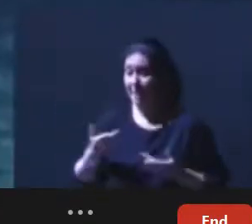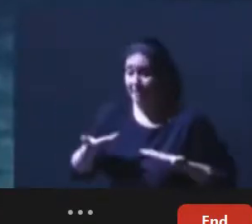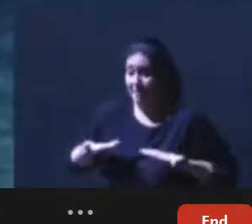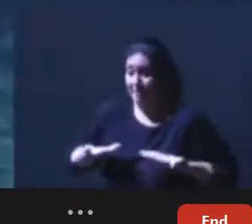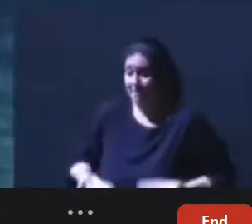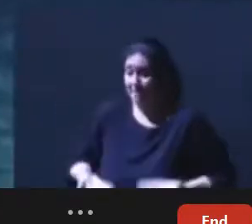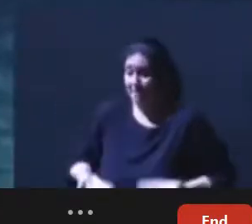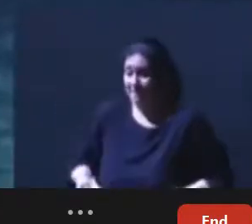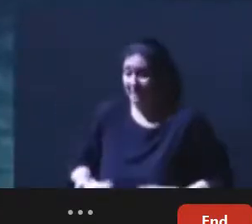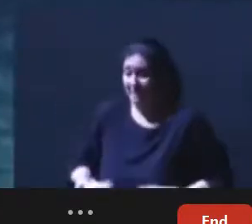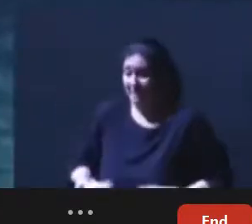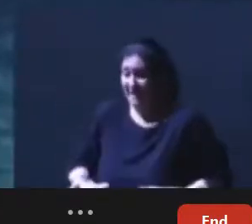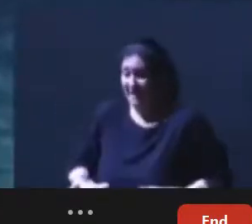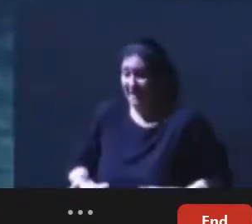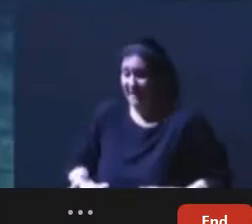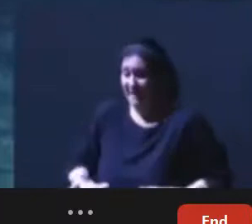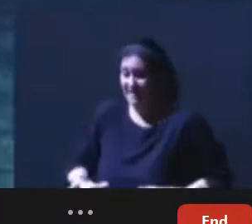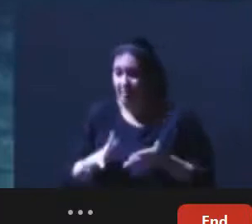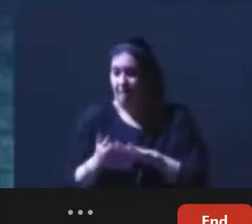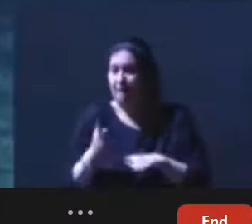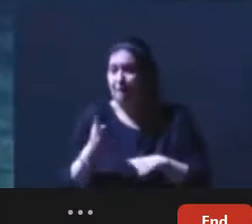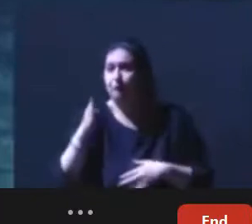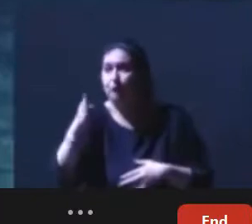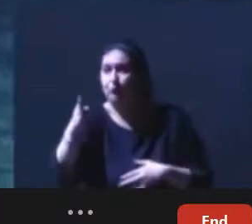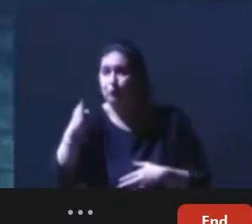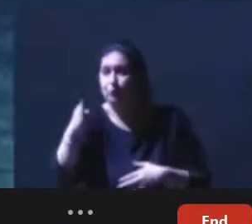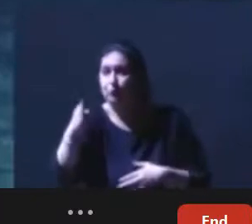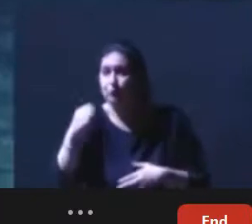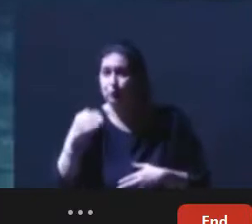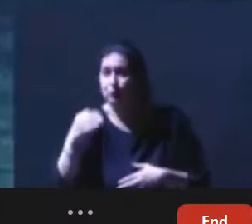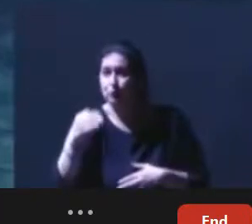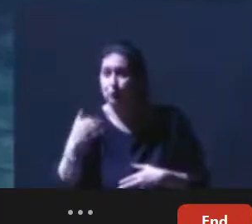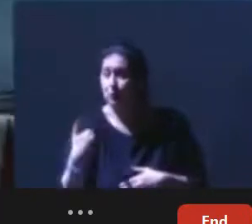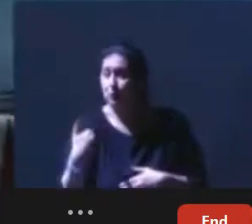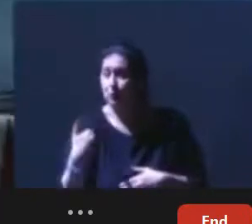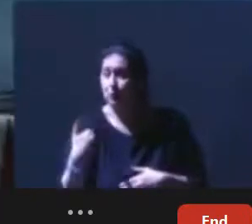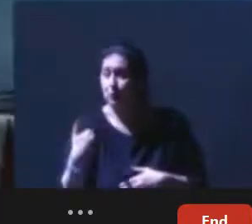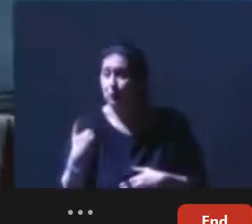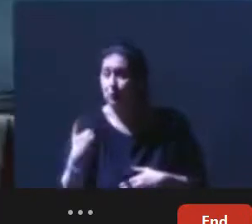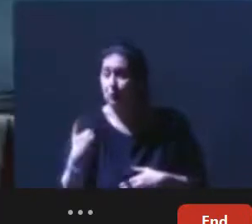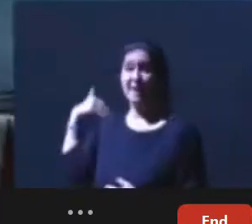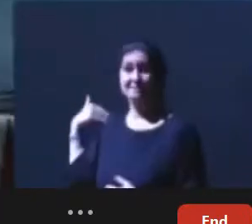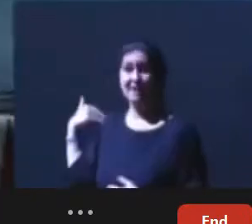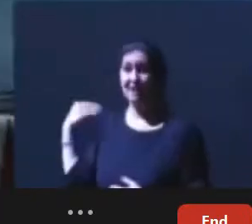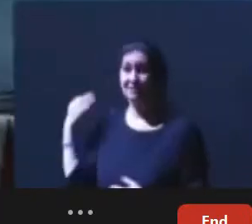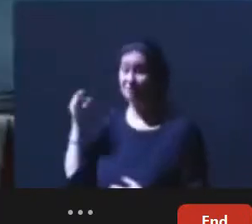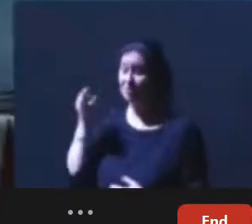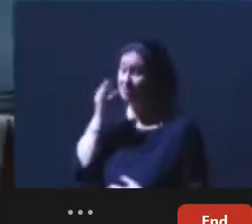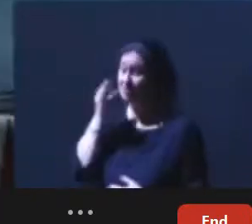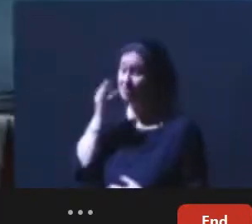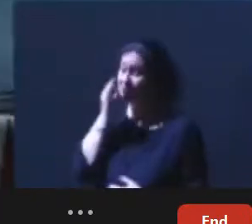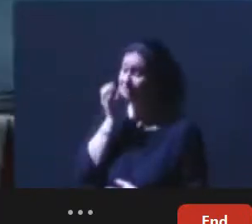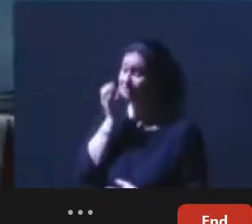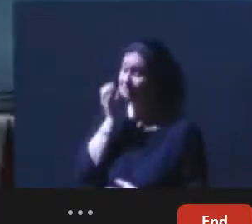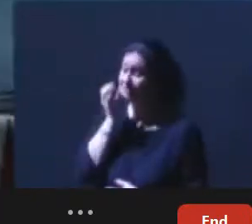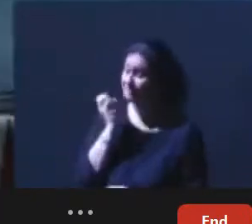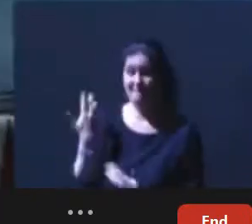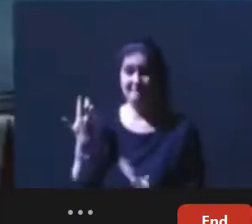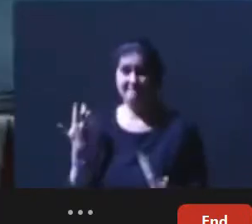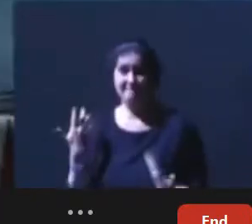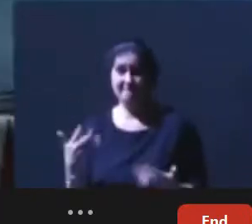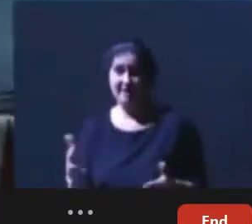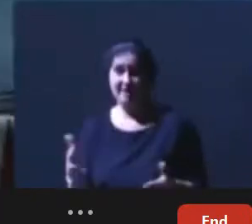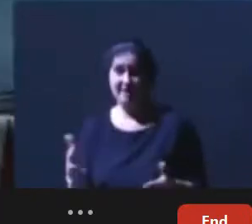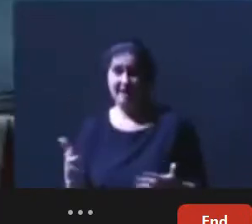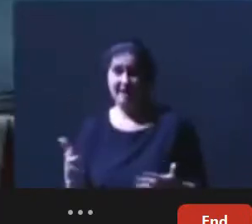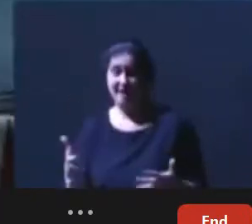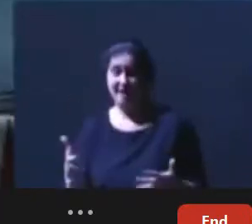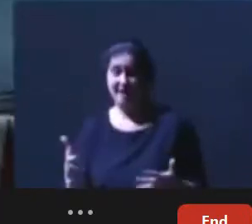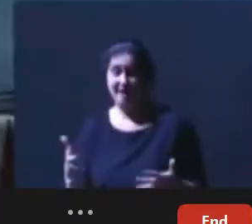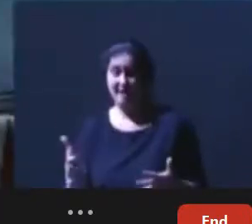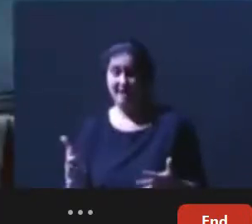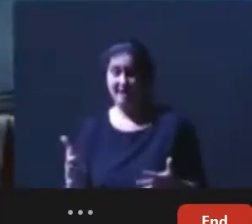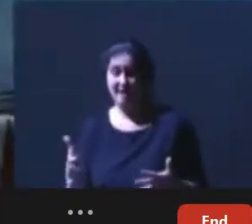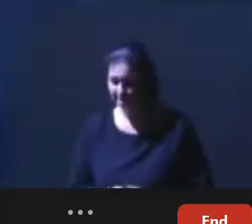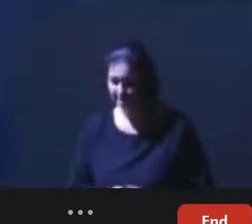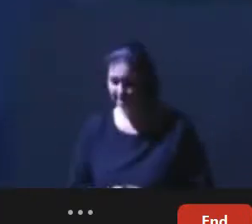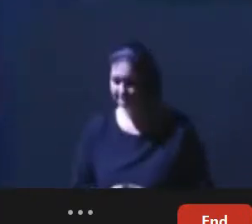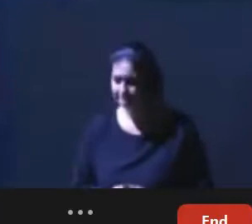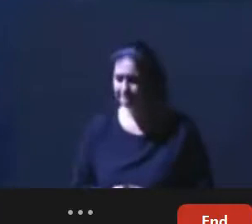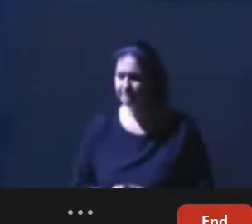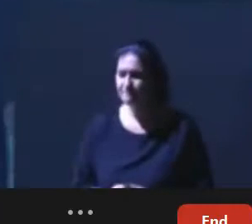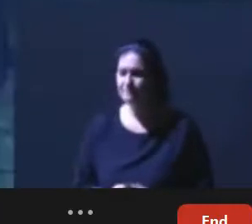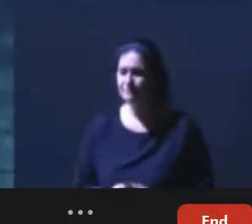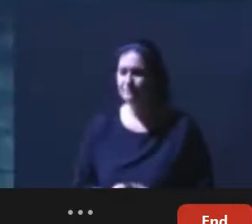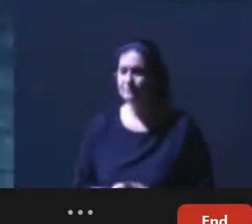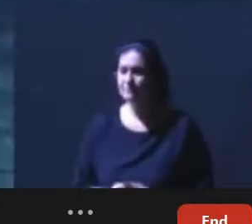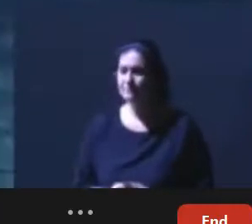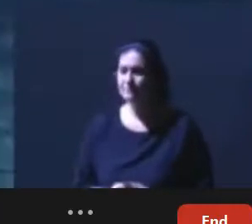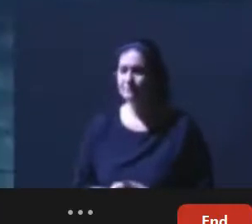không phạm phải lỗi lầm. Thế nếu như mà chúng ta phân tích cái câu chuyện về tiền Bitcoin hay Ethereum,